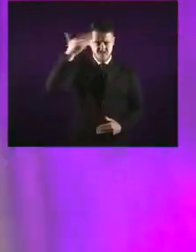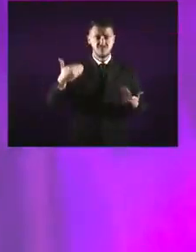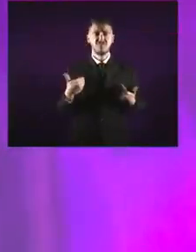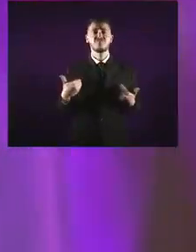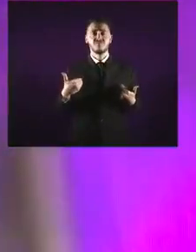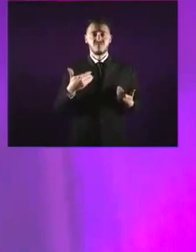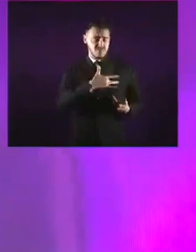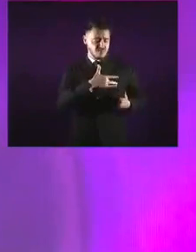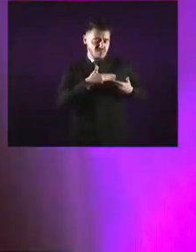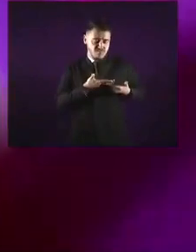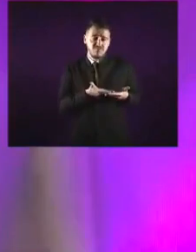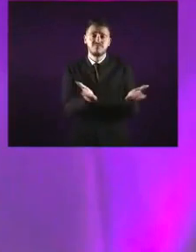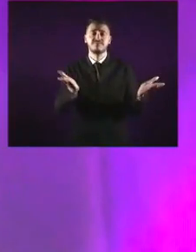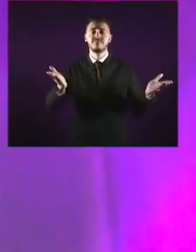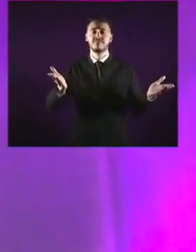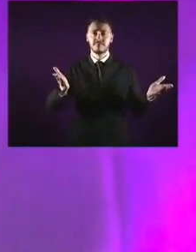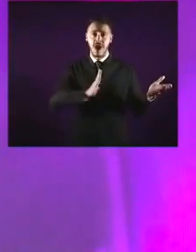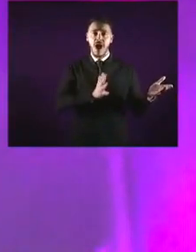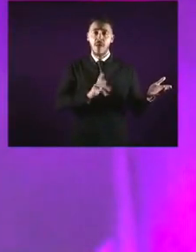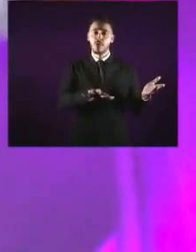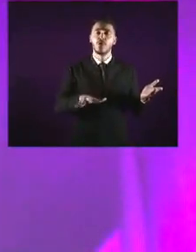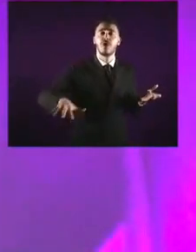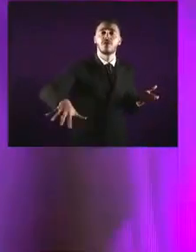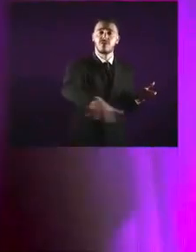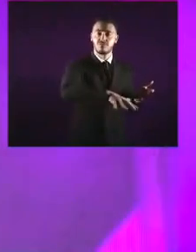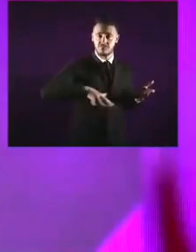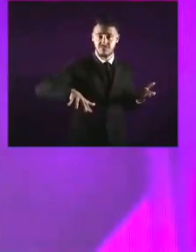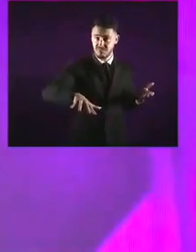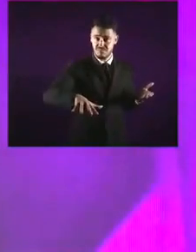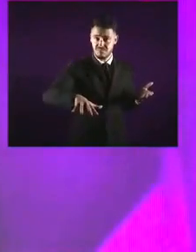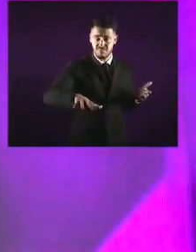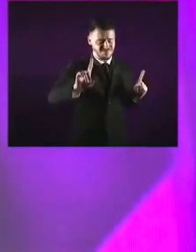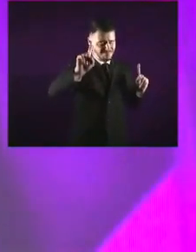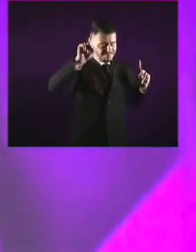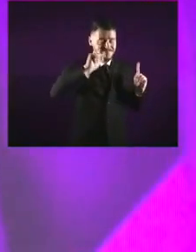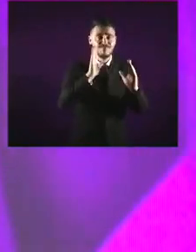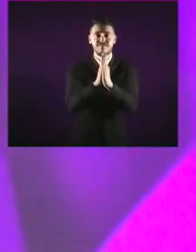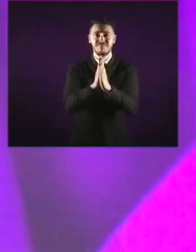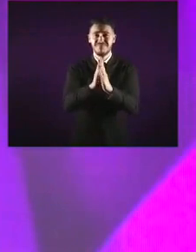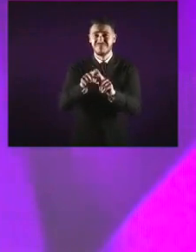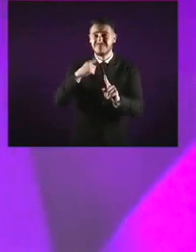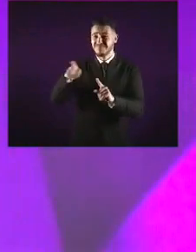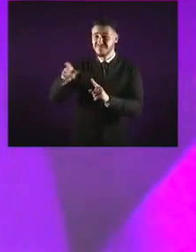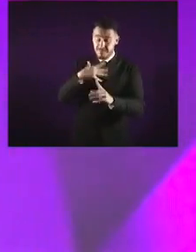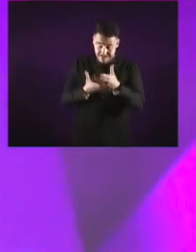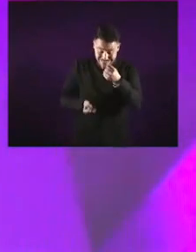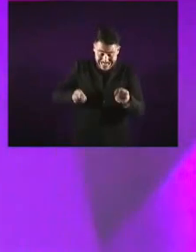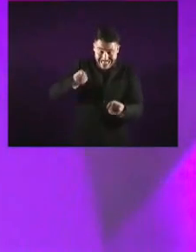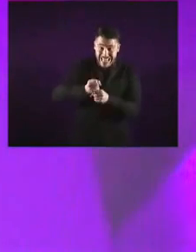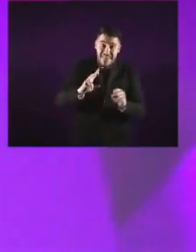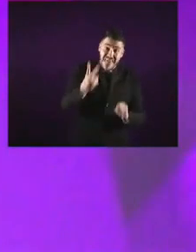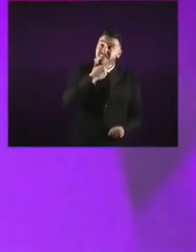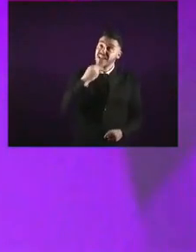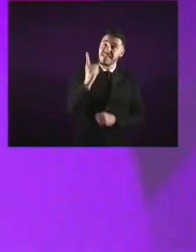καρδιά από τον ελληνικό λαό, όχι μια δεύτερη ευκαιρία για να κυβερνήσουμε, αλλά την